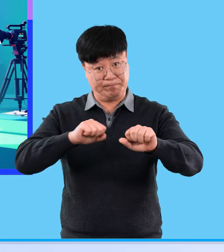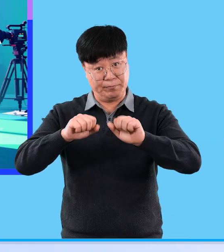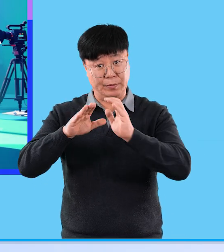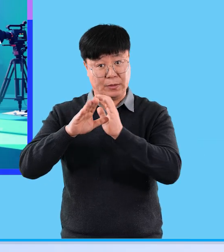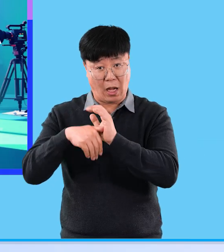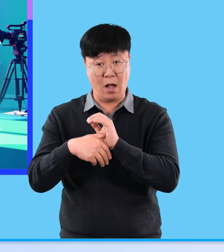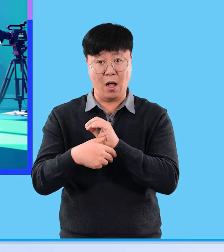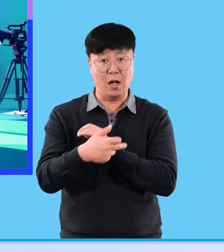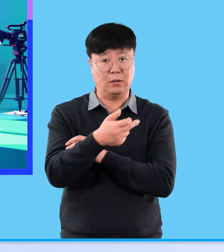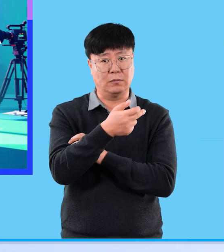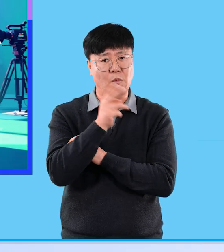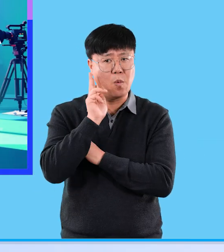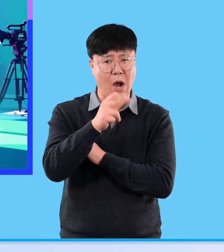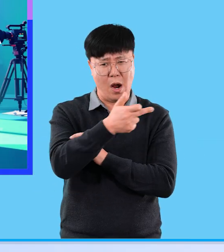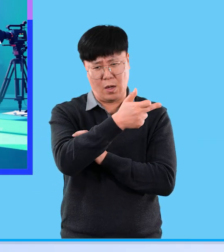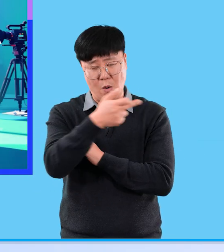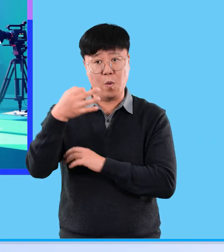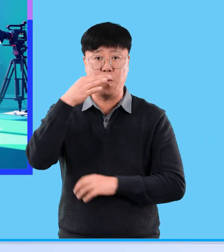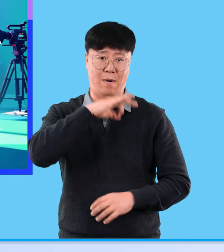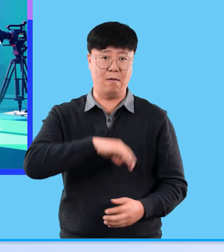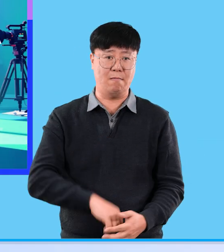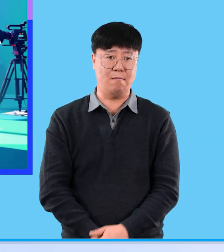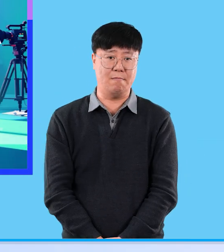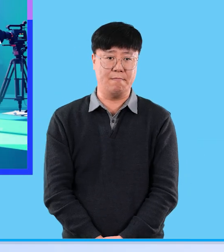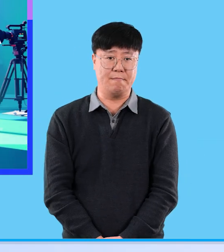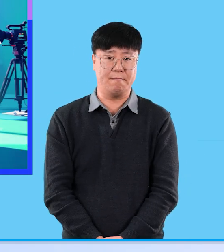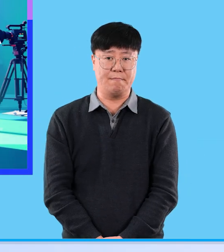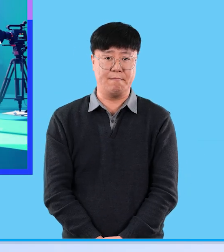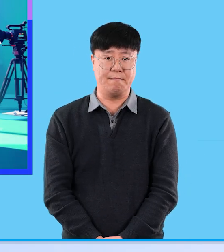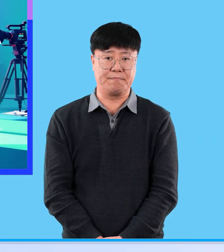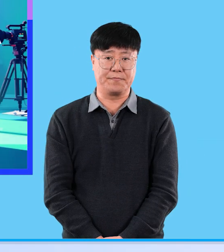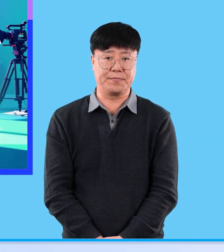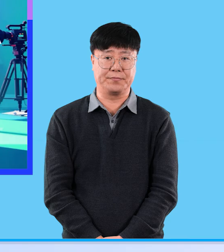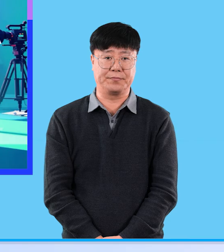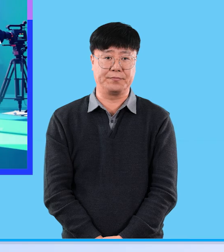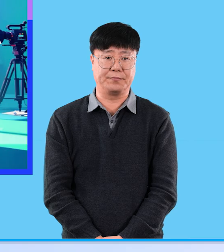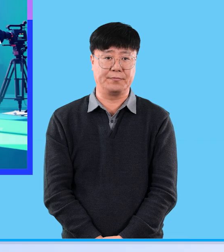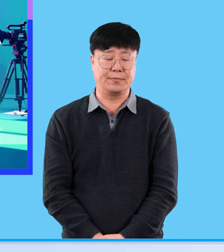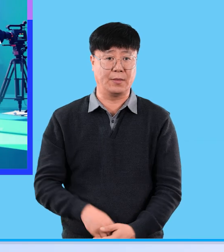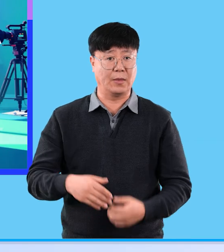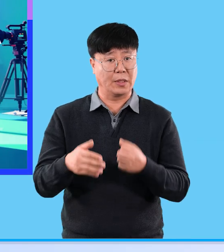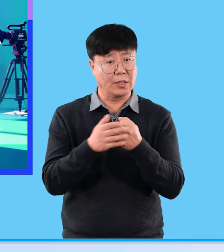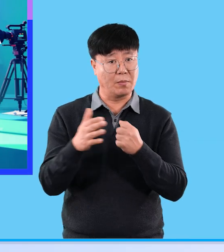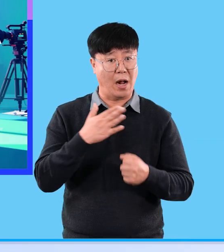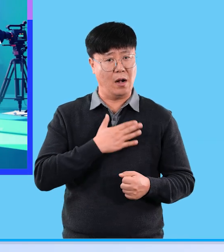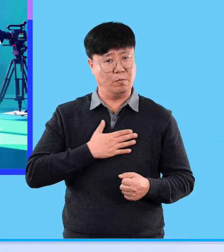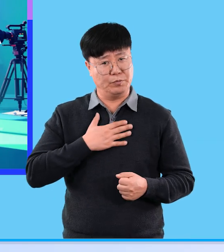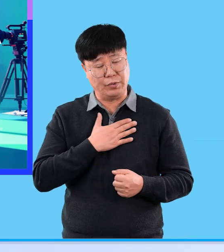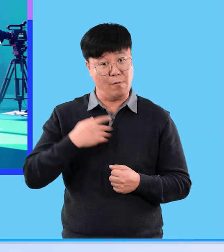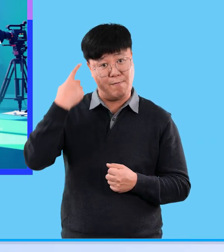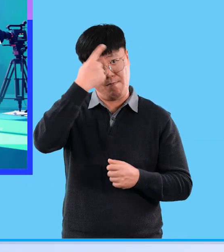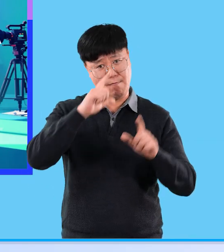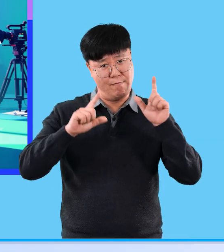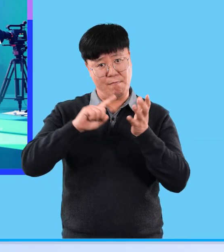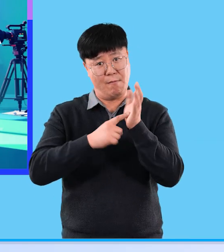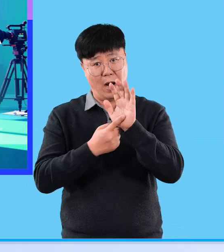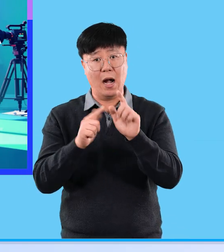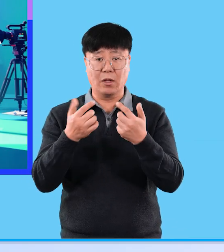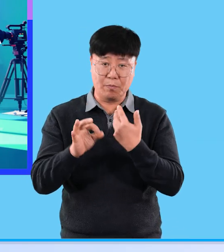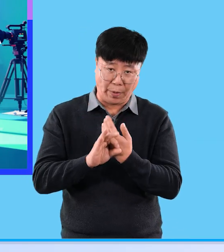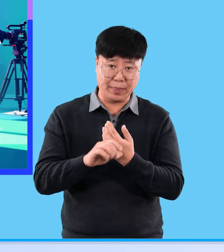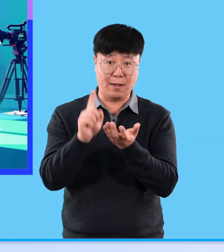카메라 무빙을 넣어 줄 때도 굉장히 큰 효과를 냅니다. 그래서 감정 씬이